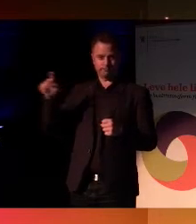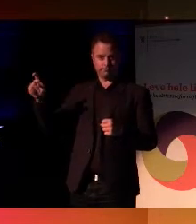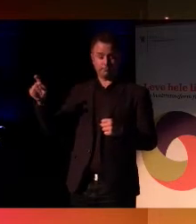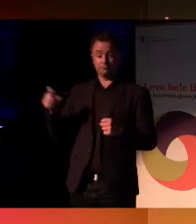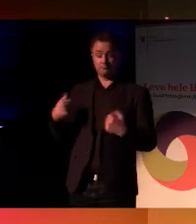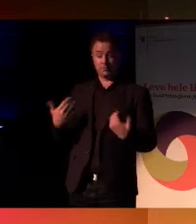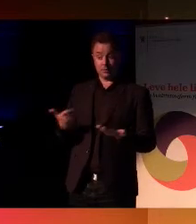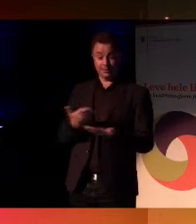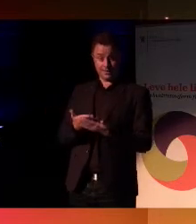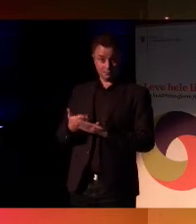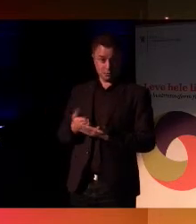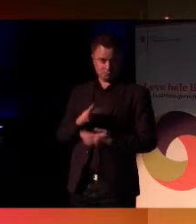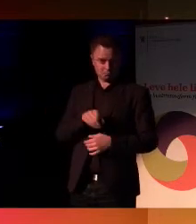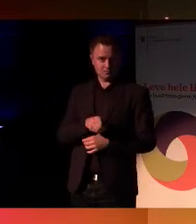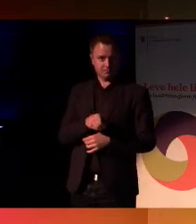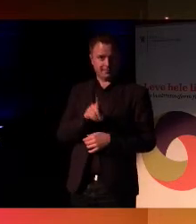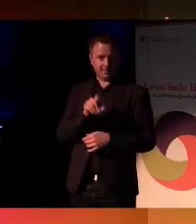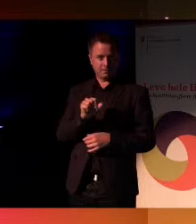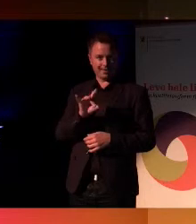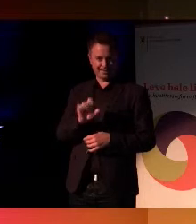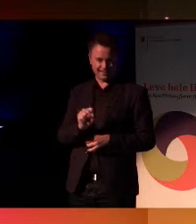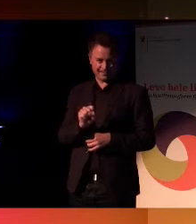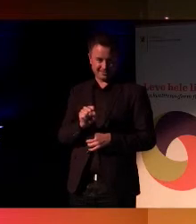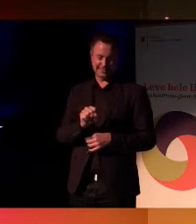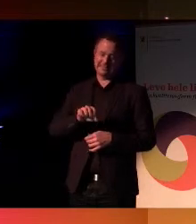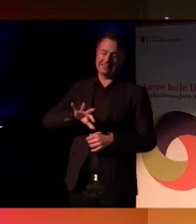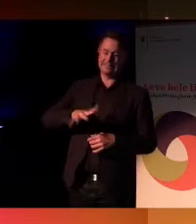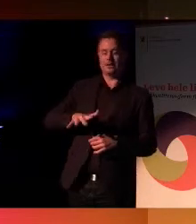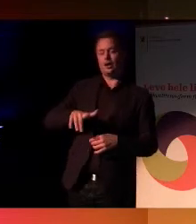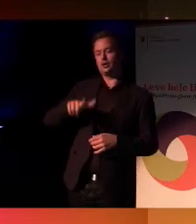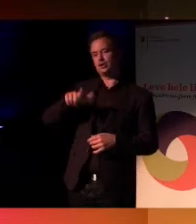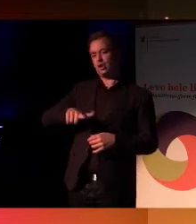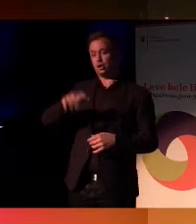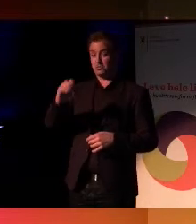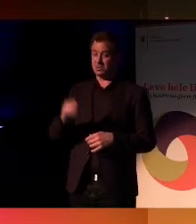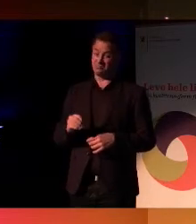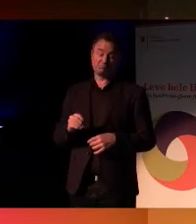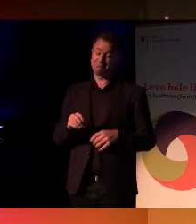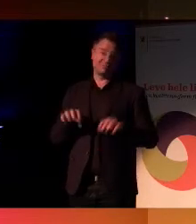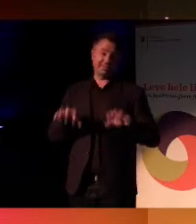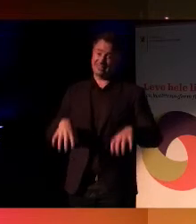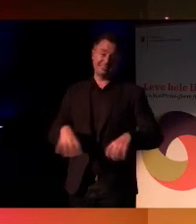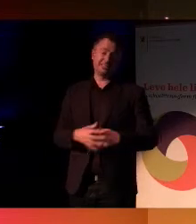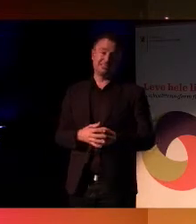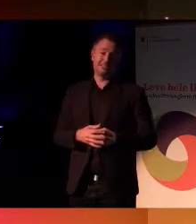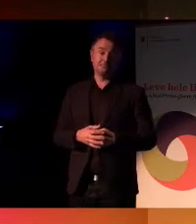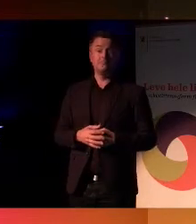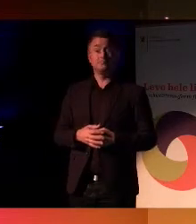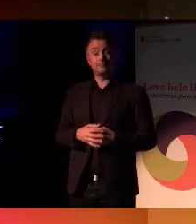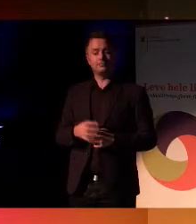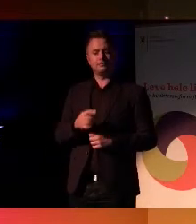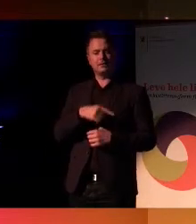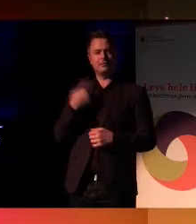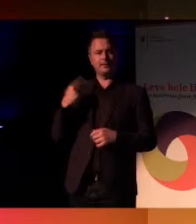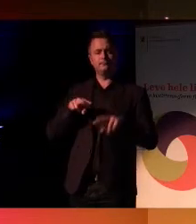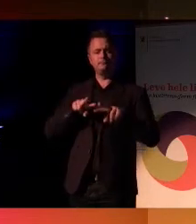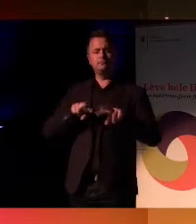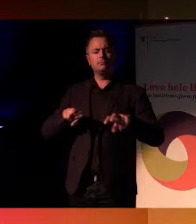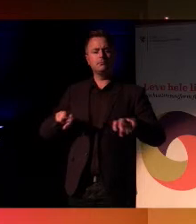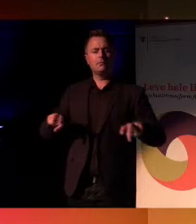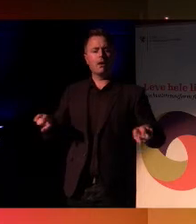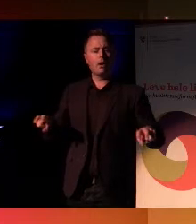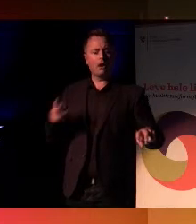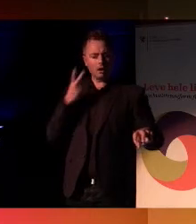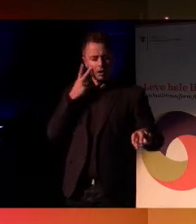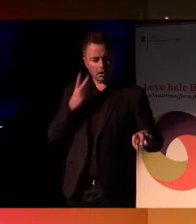et tilbud på DPS-et, så var det ca. 17%. Det var ikke så lite det. Men når vi så nærmere på